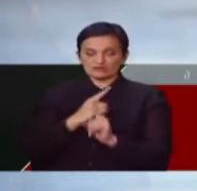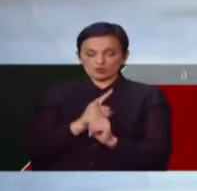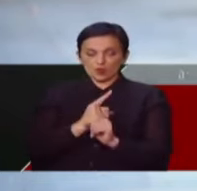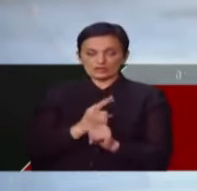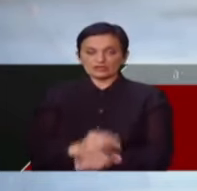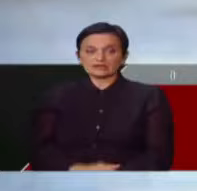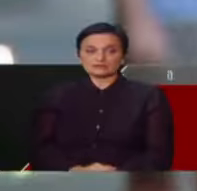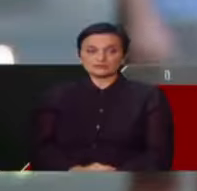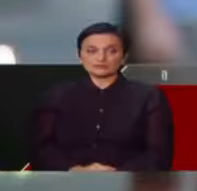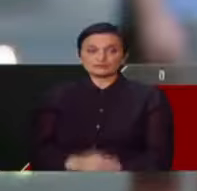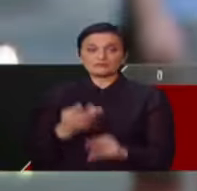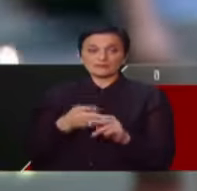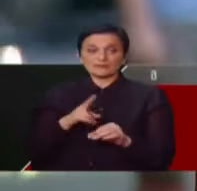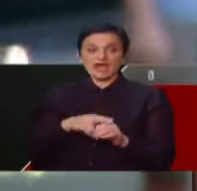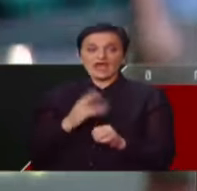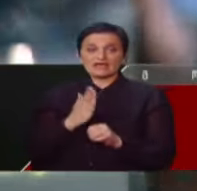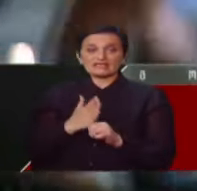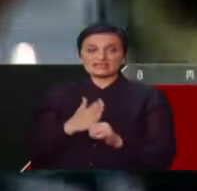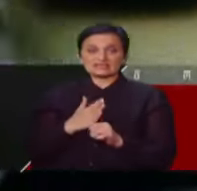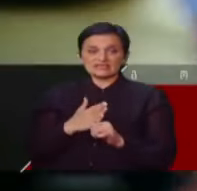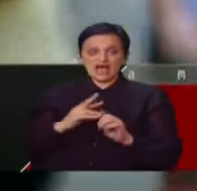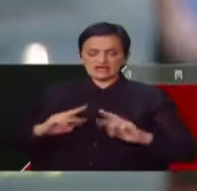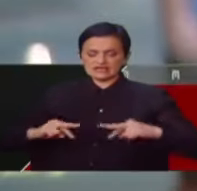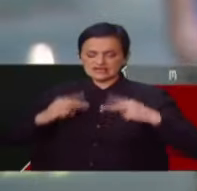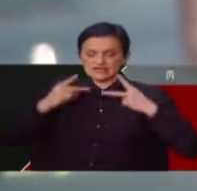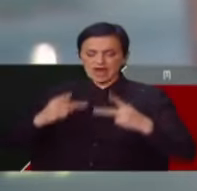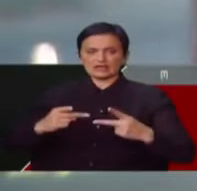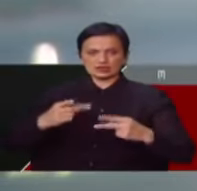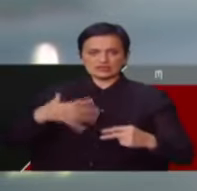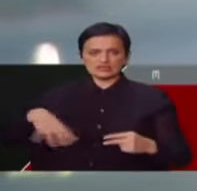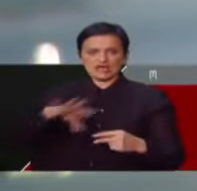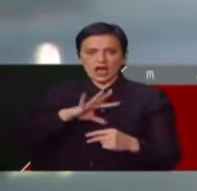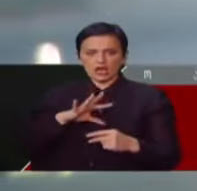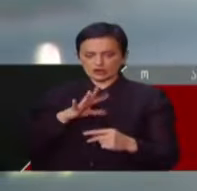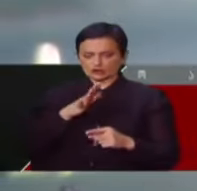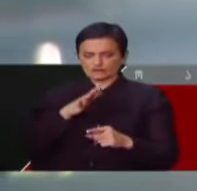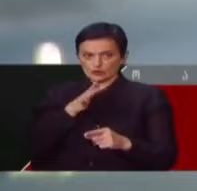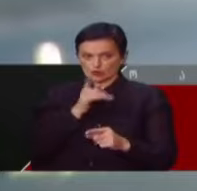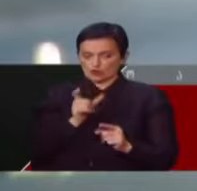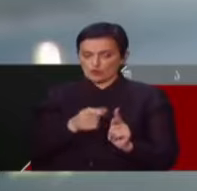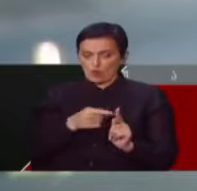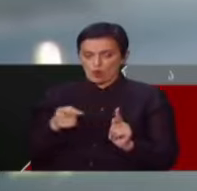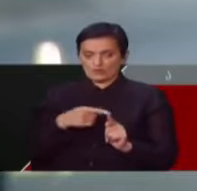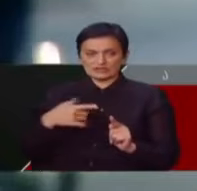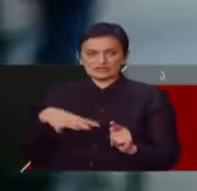միացուտինես Ես արիս գարդել տեղի մոմենտի սակարտոլուս իստորիաշի, ես հետի շեպասեպաքոնդա